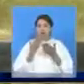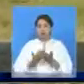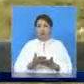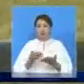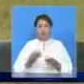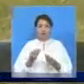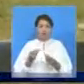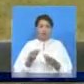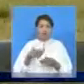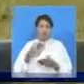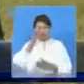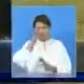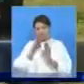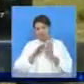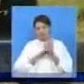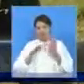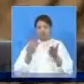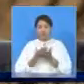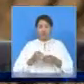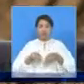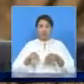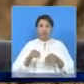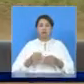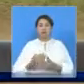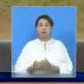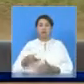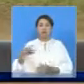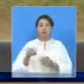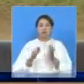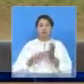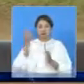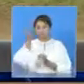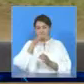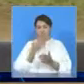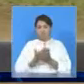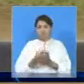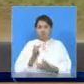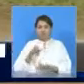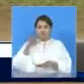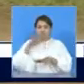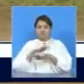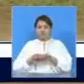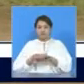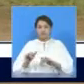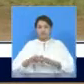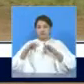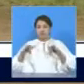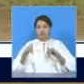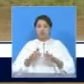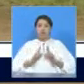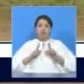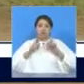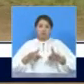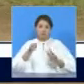получил финансирование за счет госпрограммы и наладил орошаемый сев. В 2019 году Евразийский банк развития,